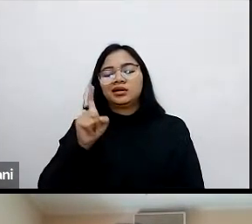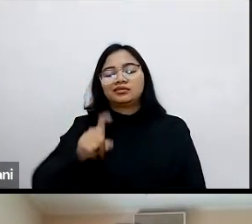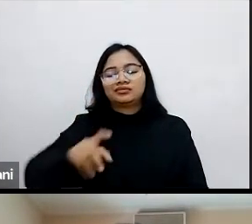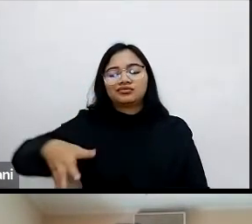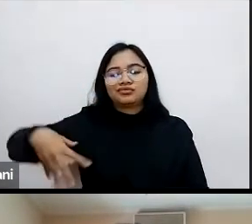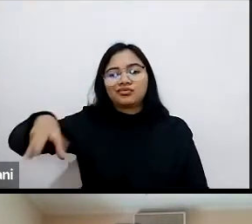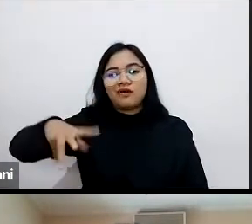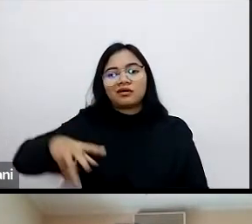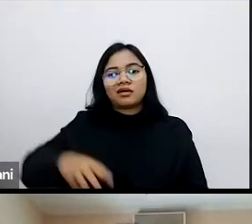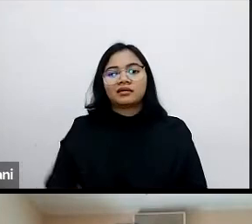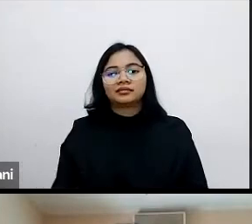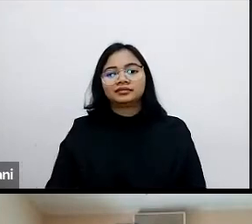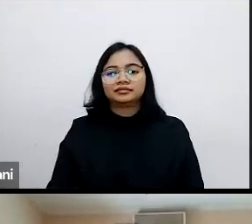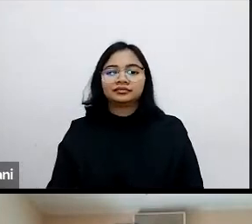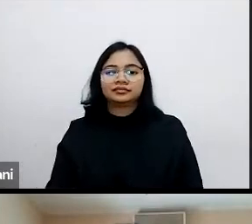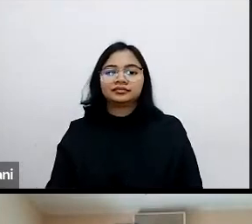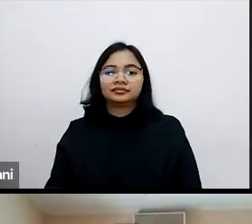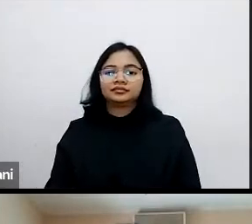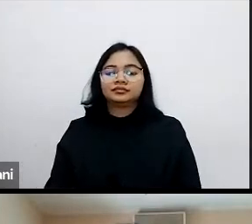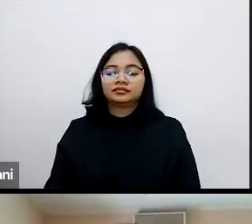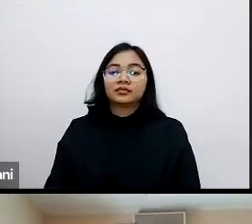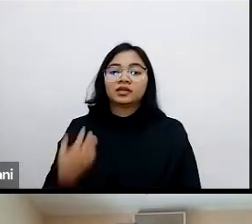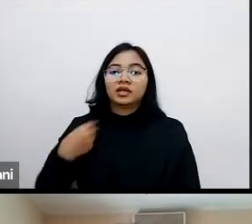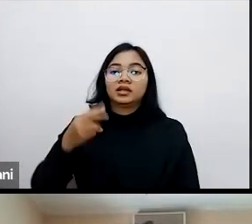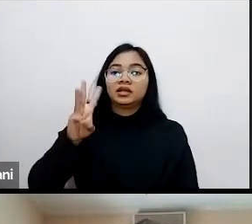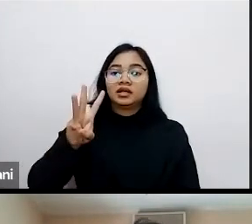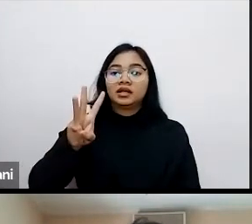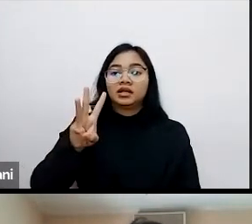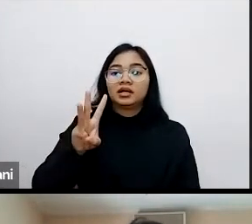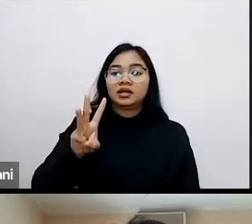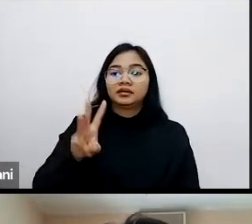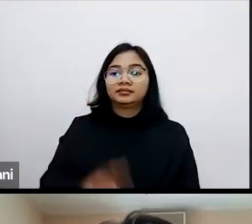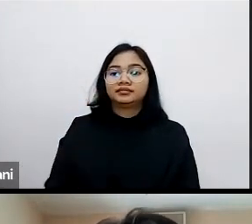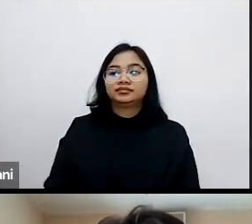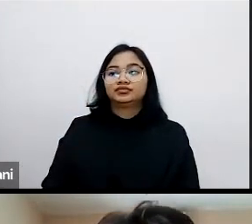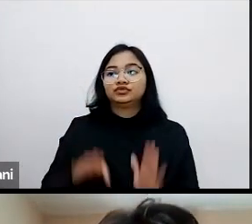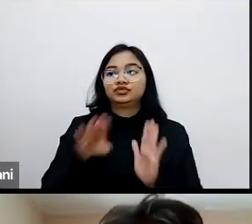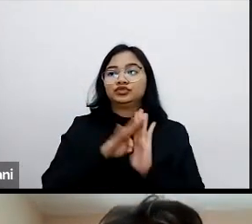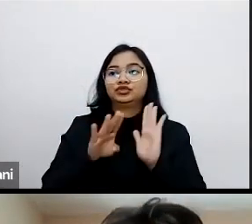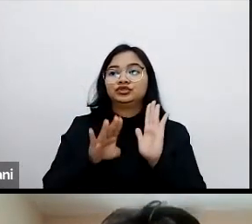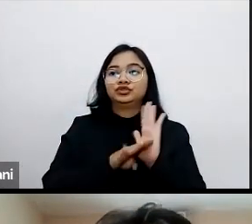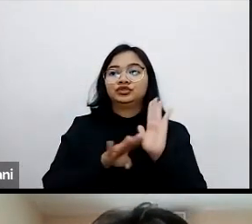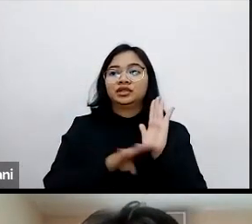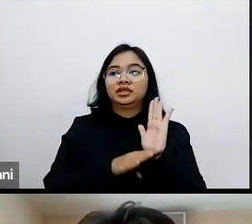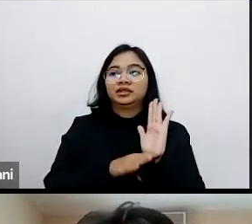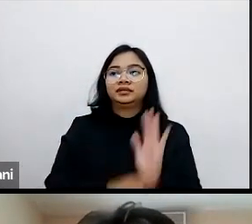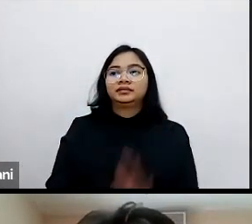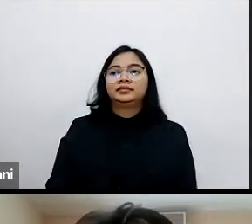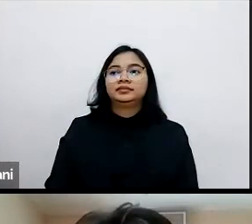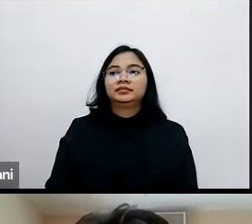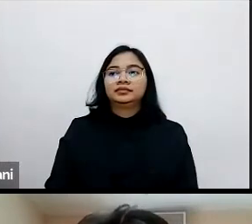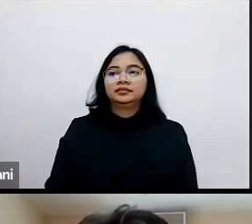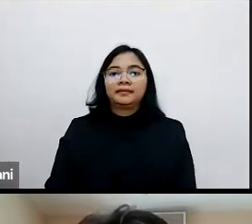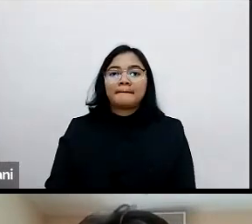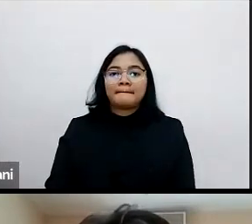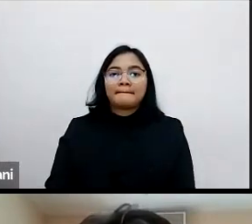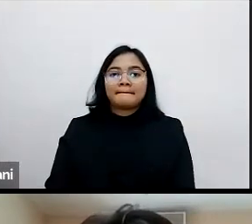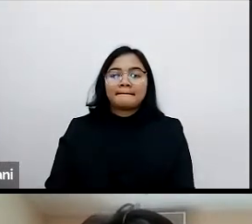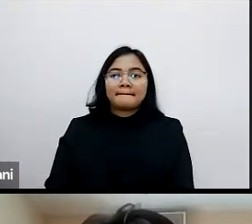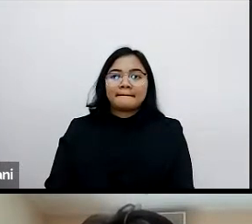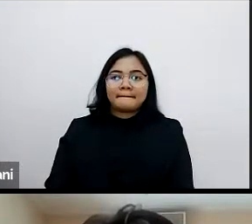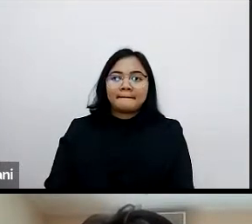loose. Nah, ada 3 juri ya sudah hadir di sini semua. Yang pertama ada Mas